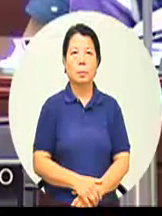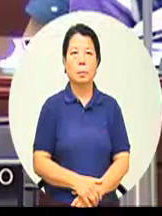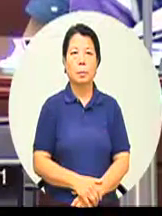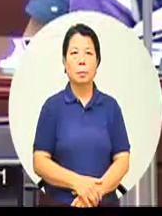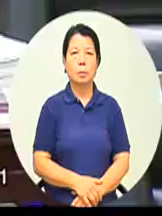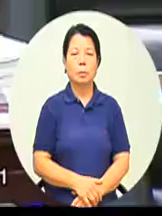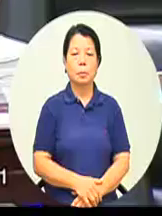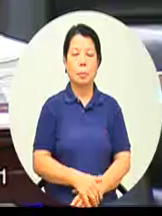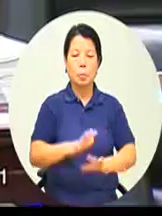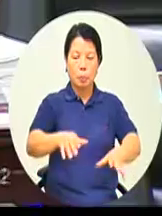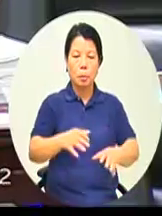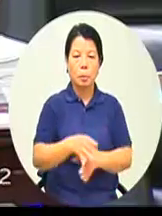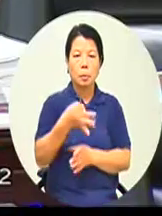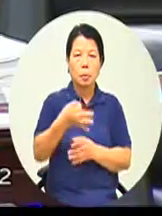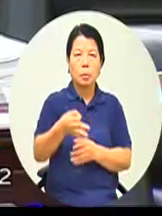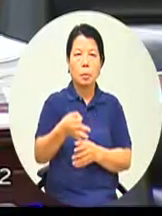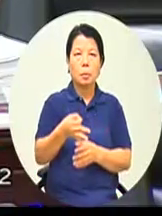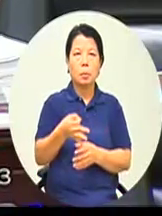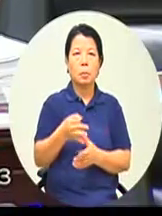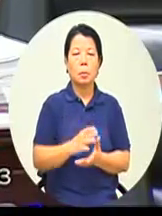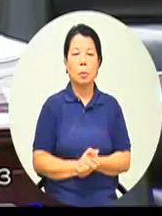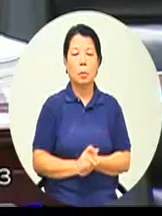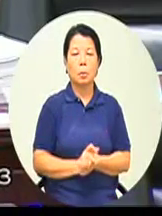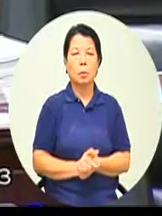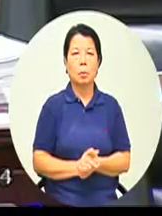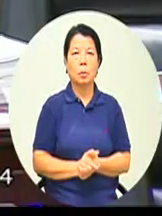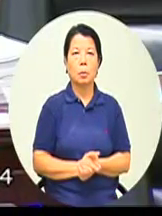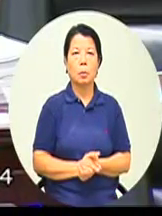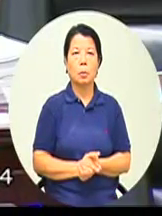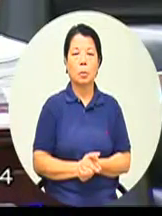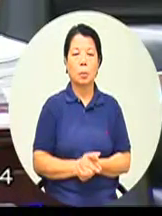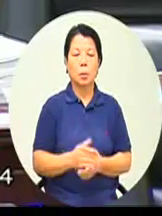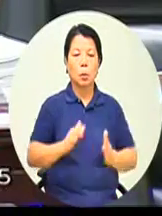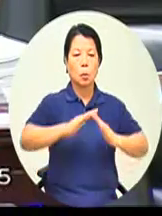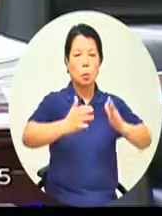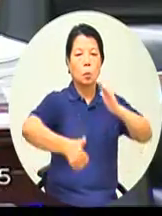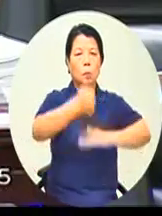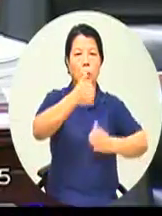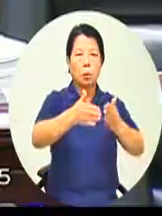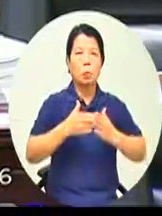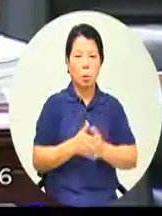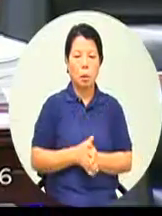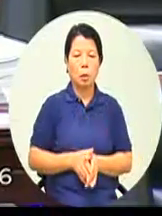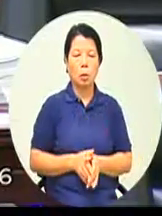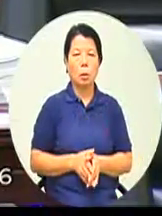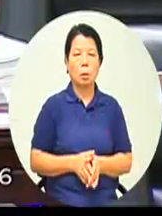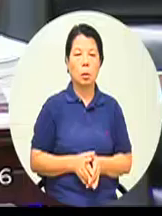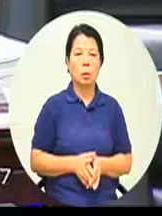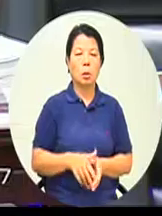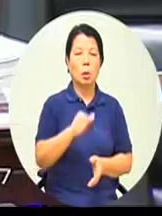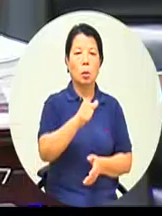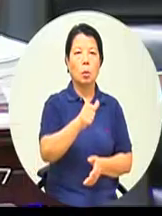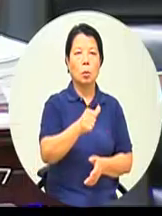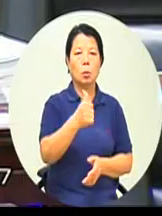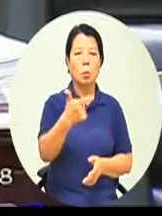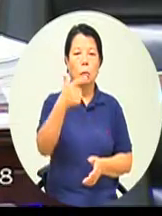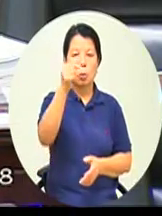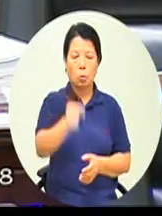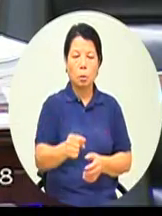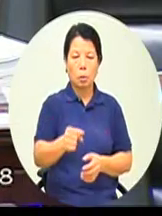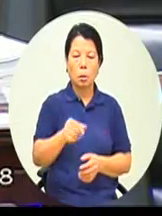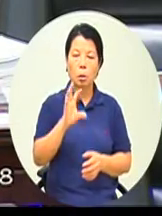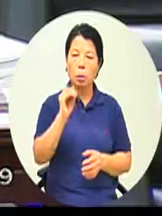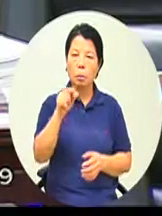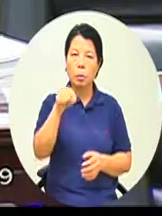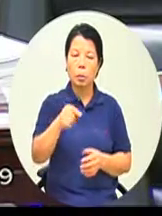这个经费上哦，刚才研考会讲，您甲市长讲，您要加六七亿，加五六亿，够这代志？